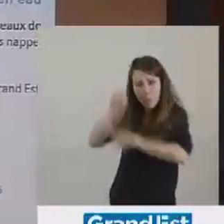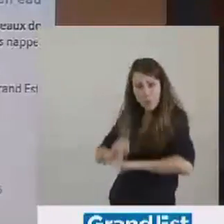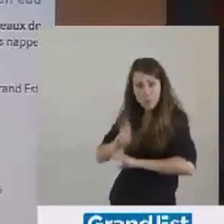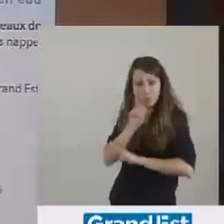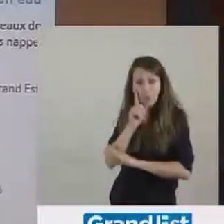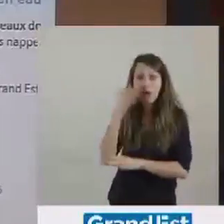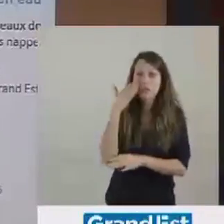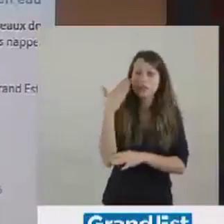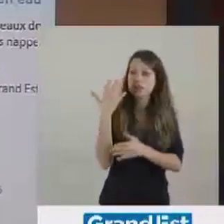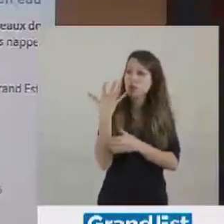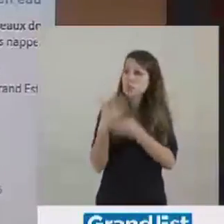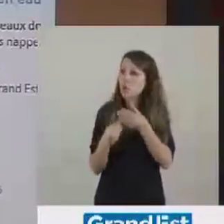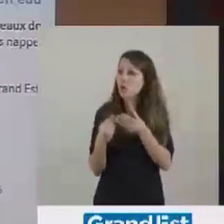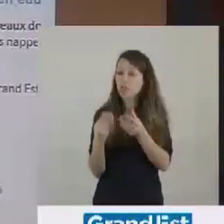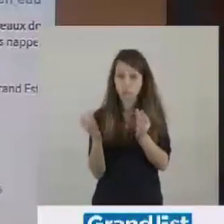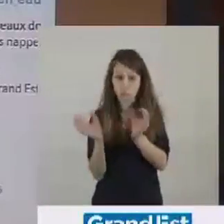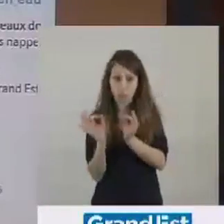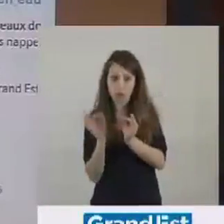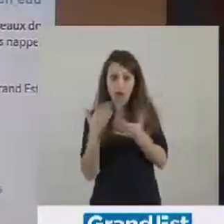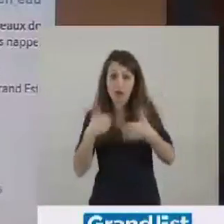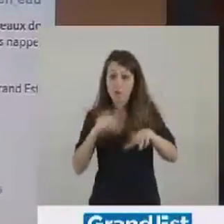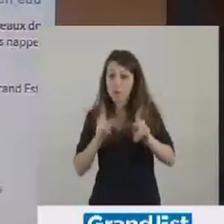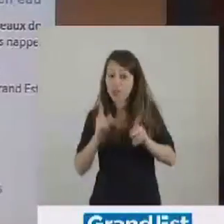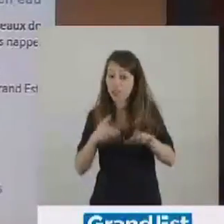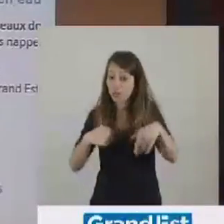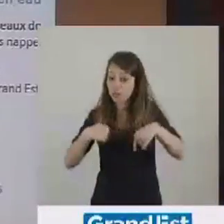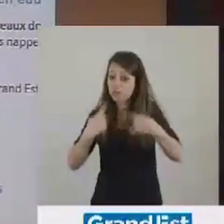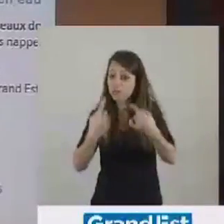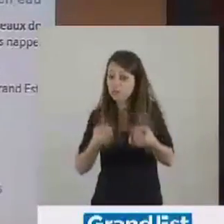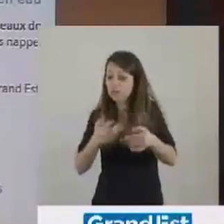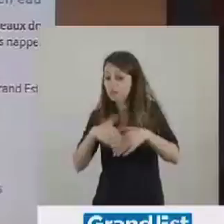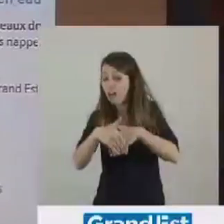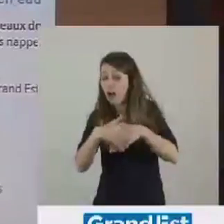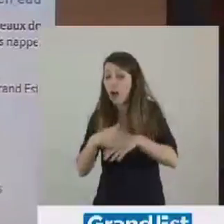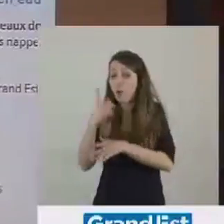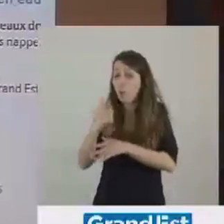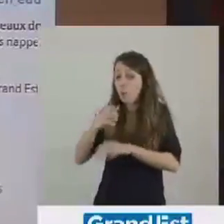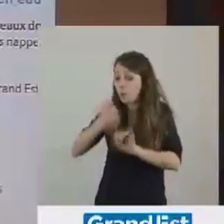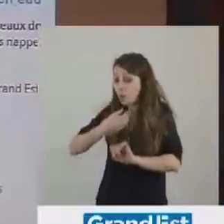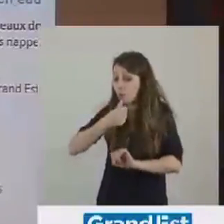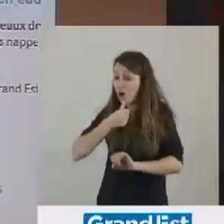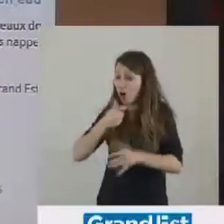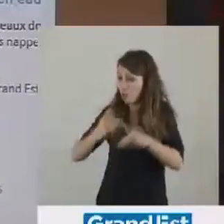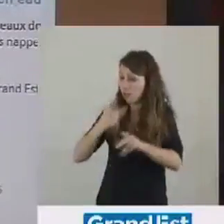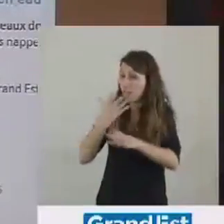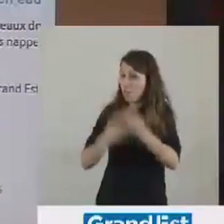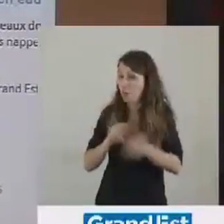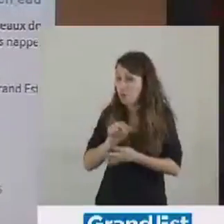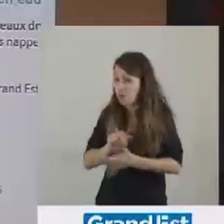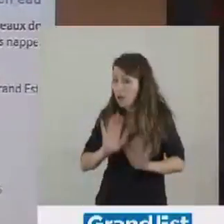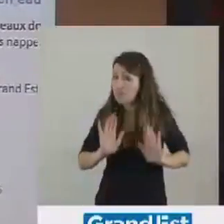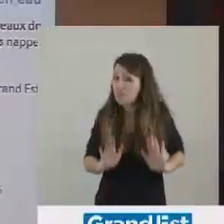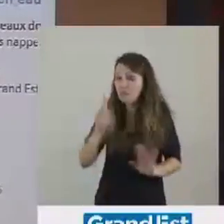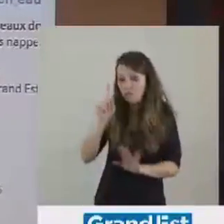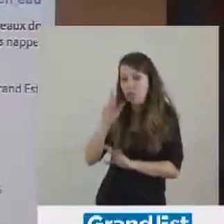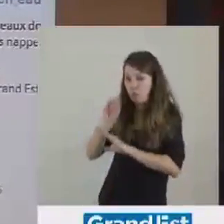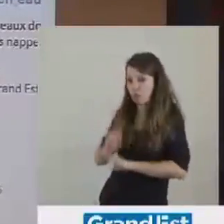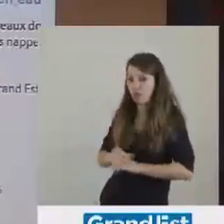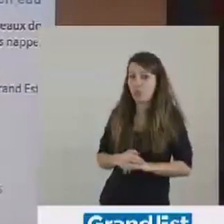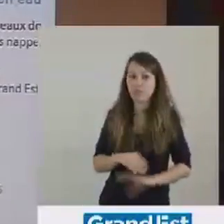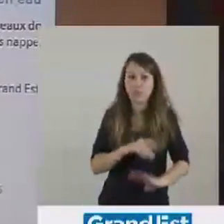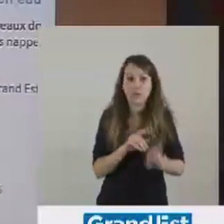manquons pas, nous pouvons manquer d'eau potable dans le futur, et donc nous devons la protéger. Le cinquième axe concerne la restauration des cours